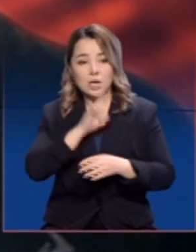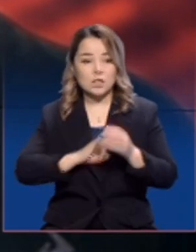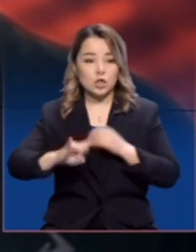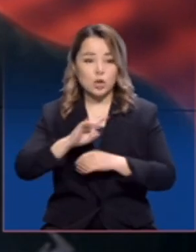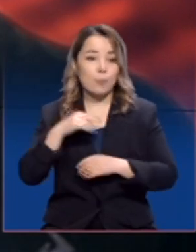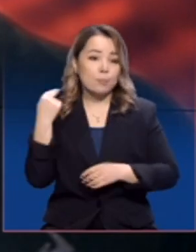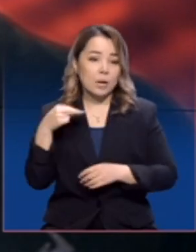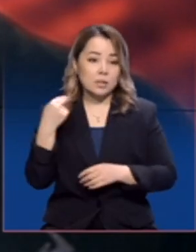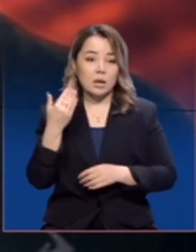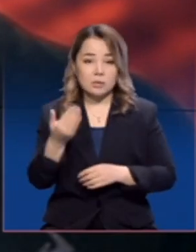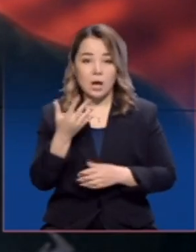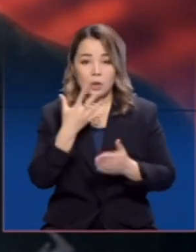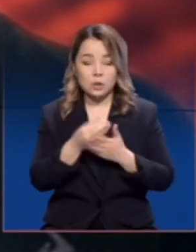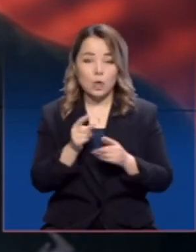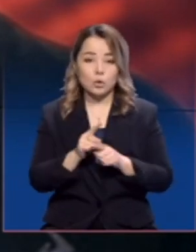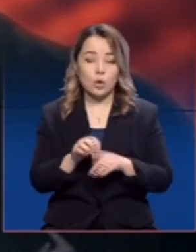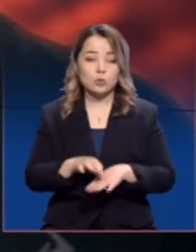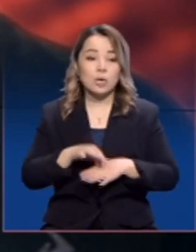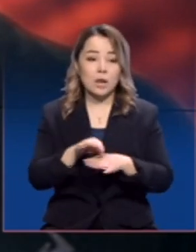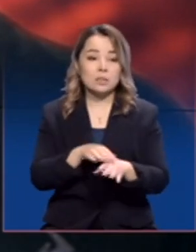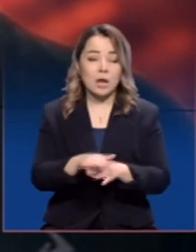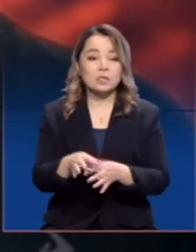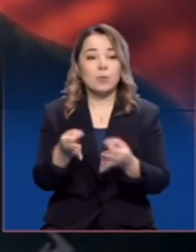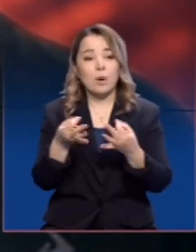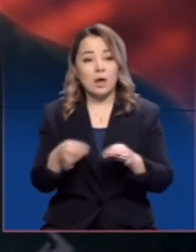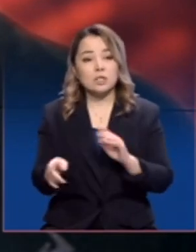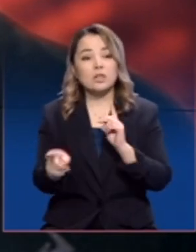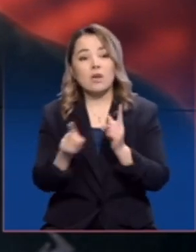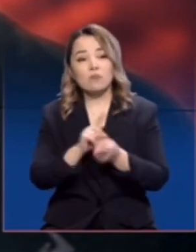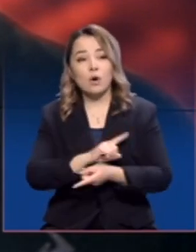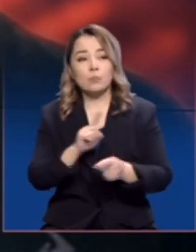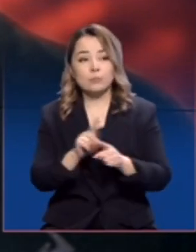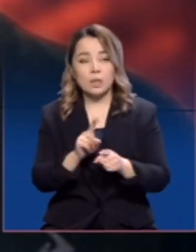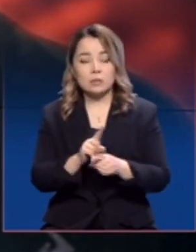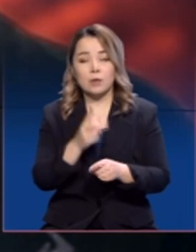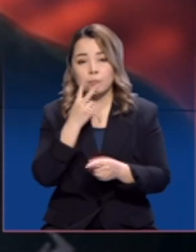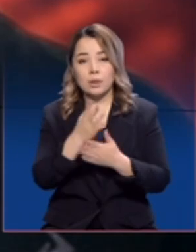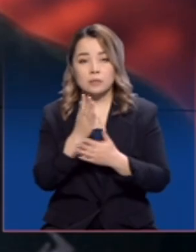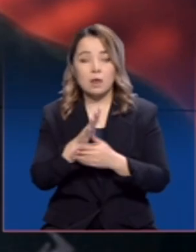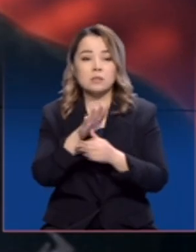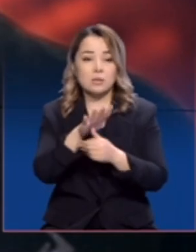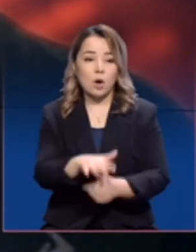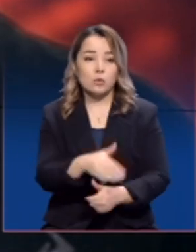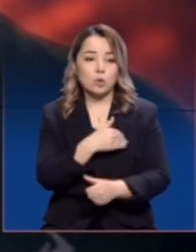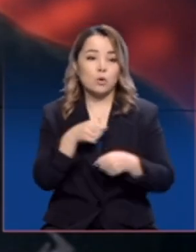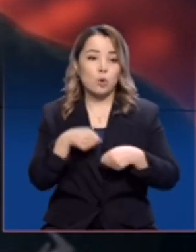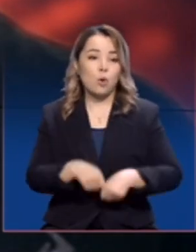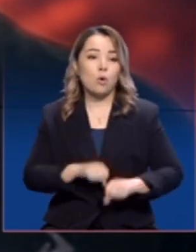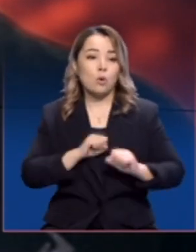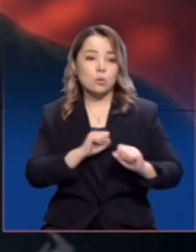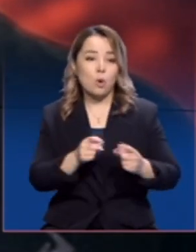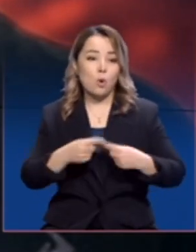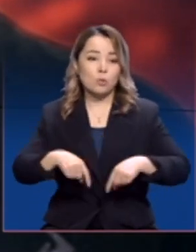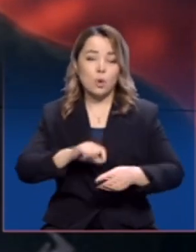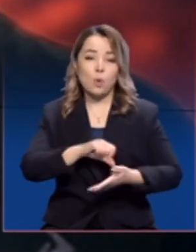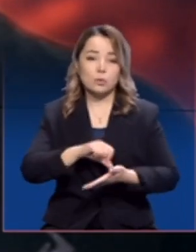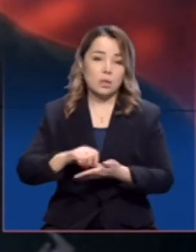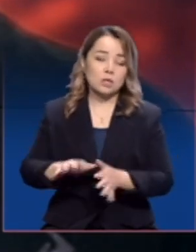Республикасы президентін және ол жүргізіп отырған демократиялық реформаларды дискредитациялау дейді құқық қорғау органдарының өкілдері.